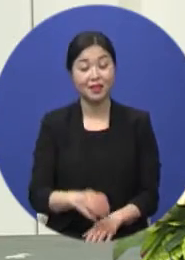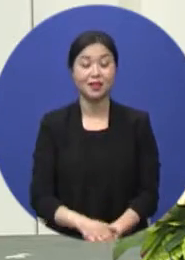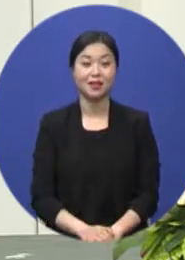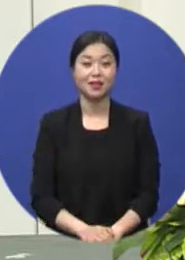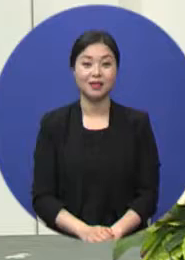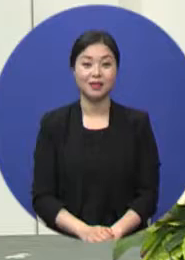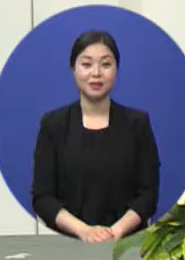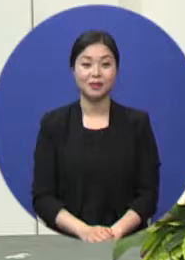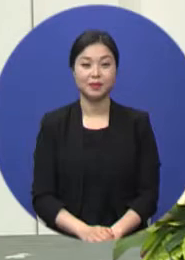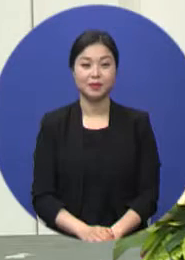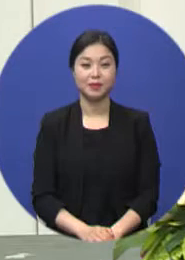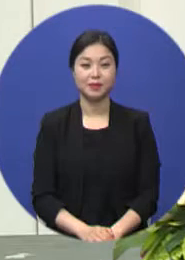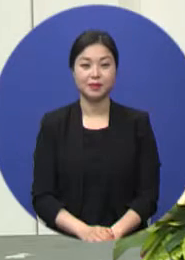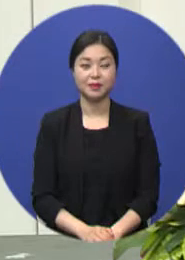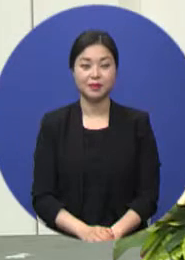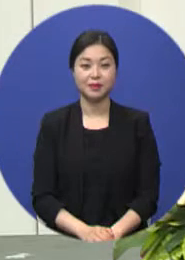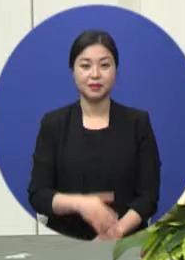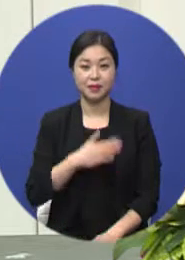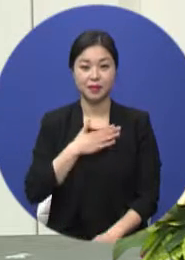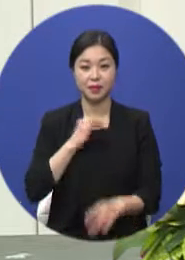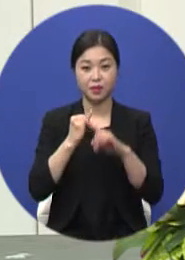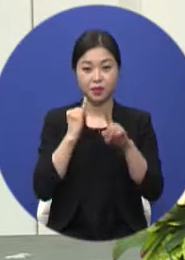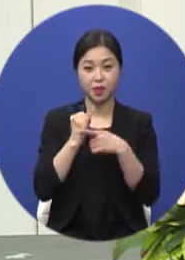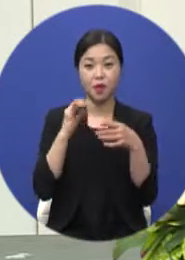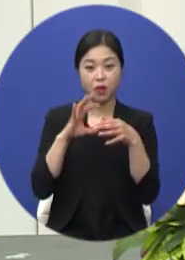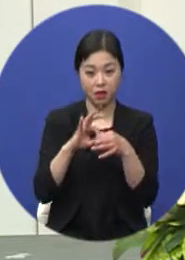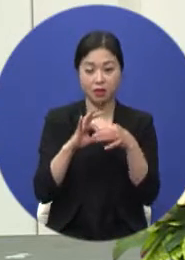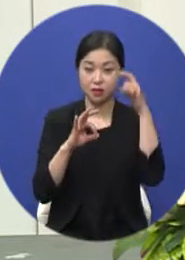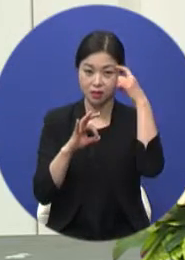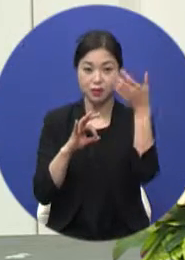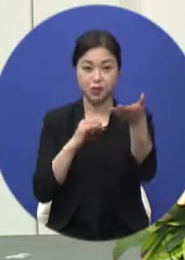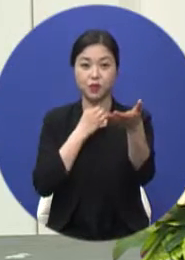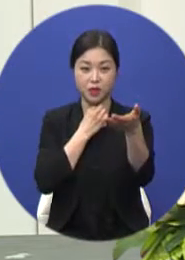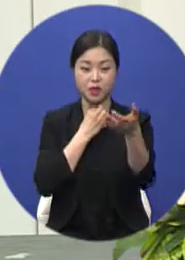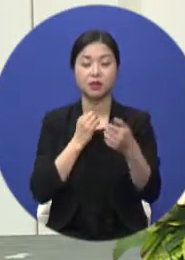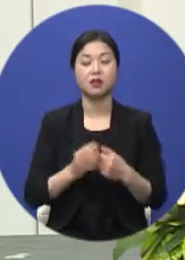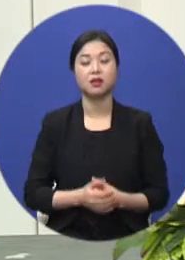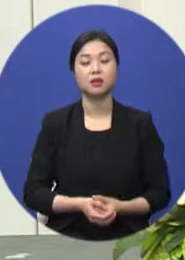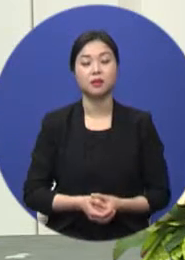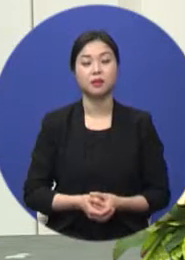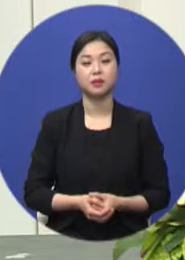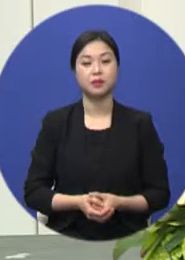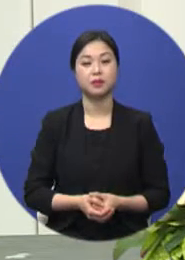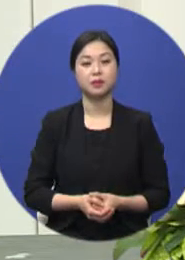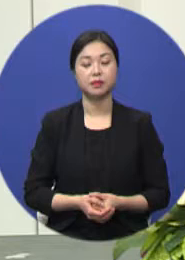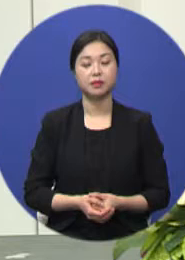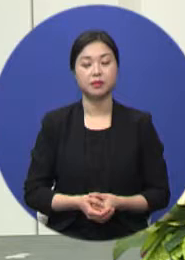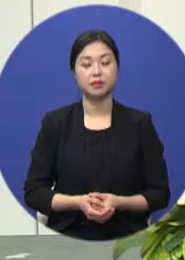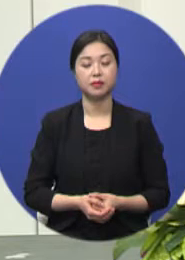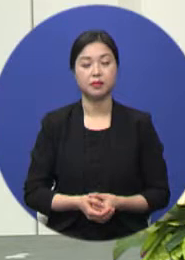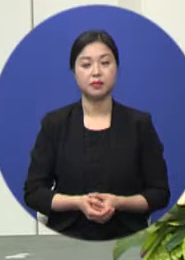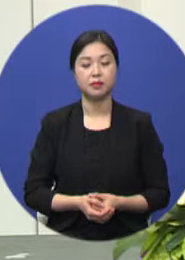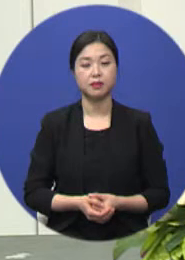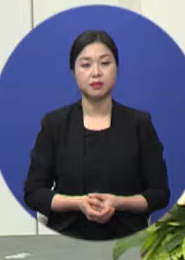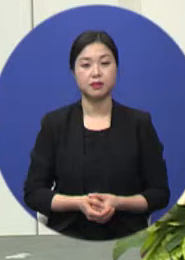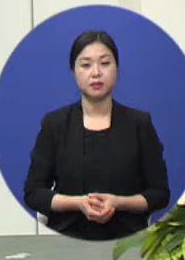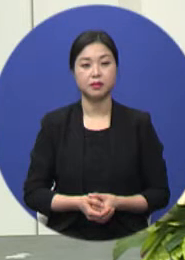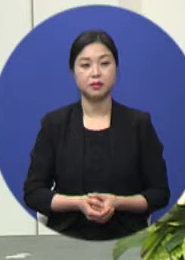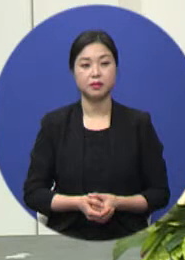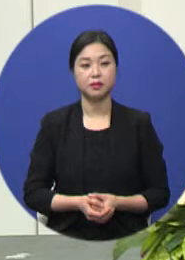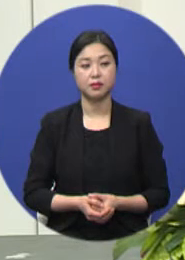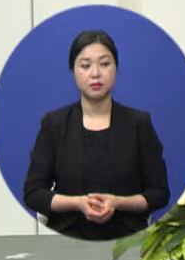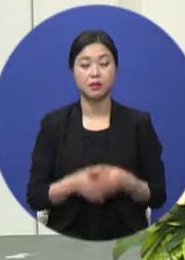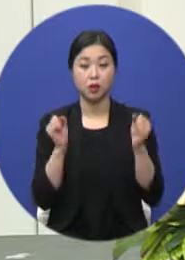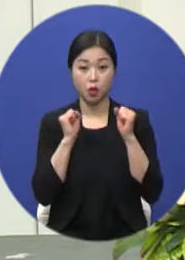아, 저는 좀 산부인과 쪽으로 해서 질문을 좀 드리려고요. 네. 네. 네. 제가 좀